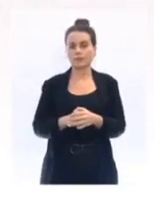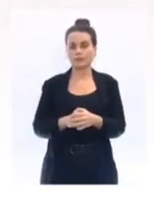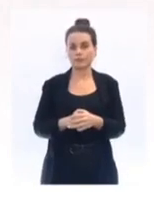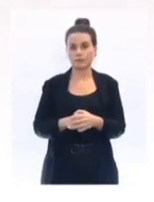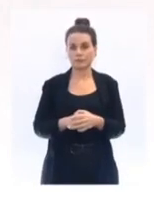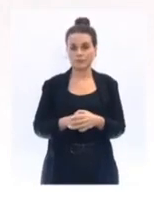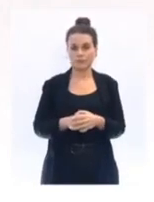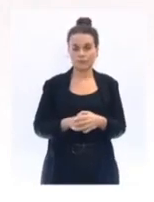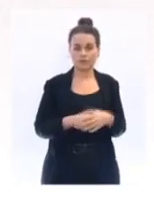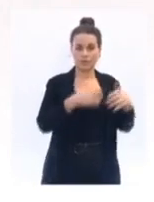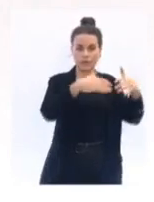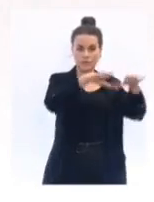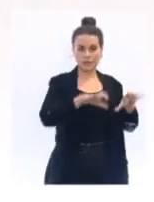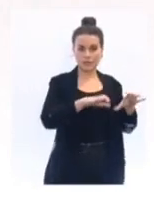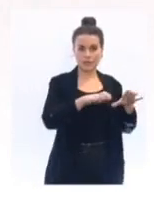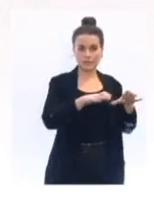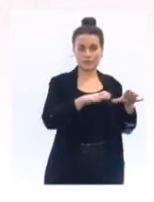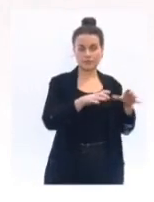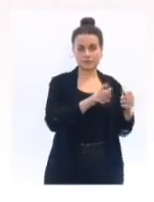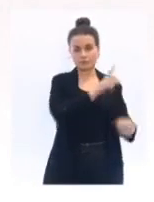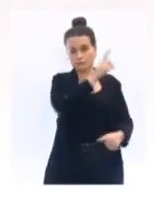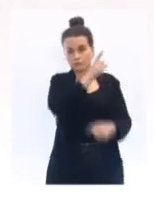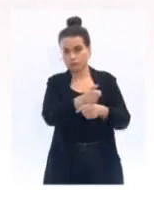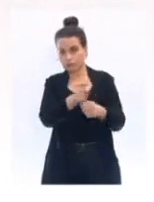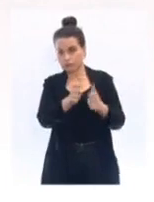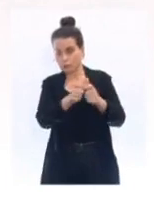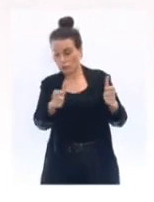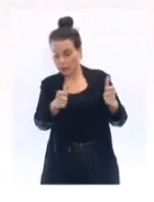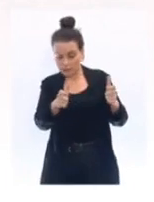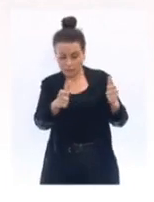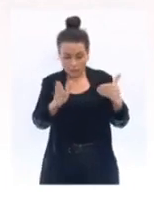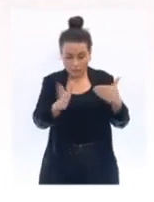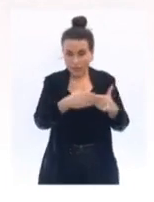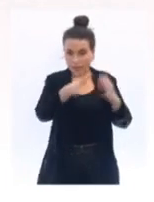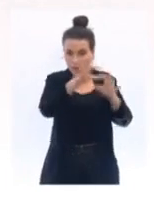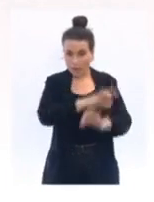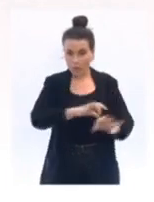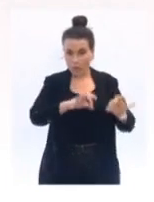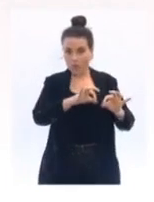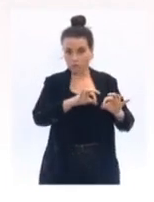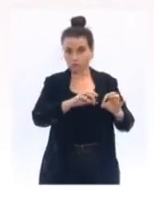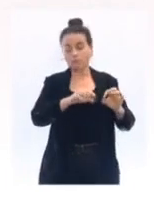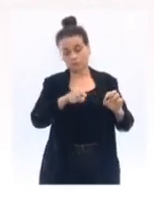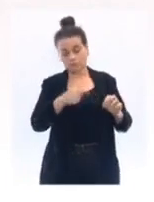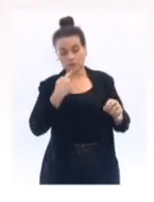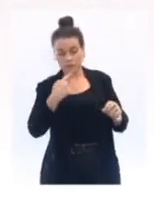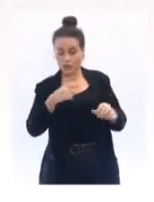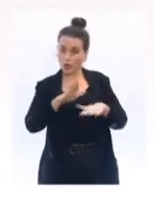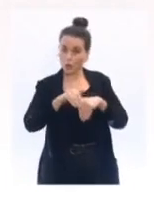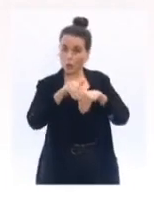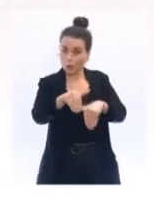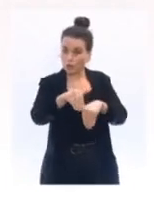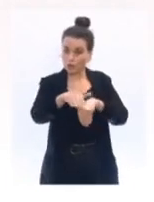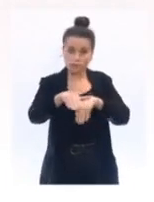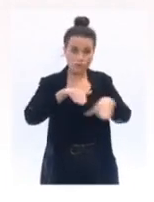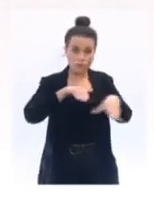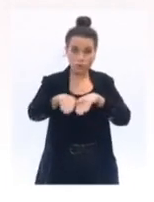d'études, à l'industrie, au BTP, aux activités agricoles, etc. Il en sera évidemment de même pour